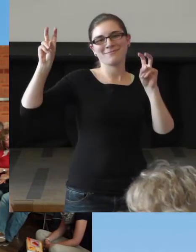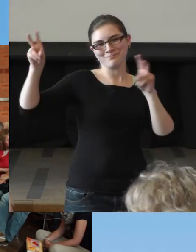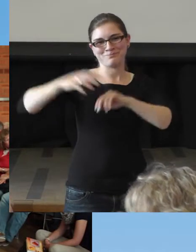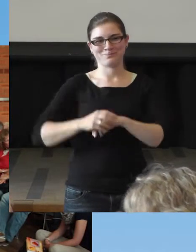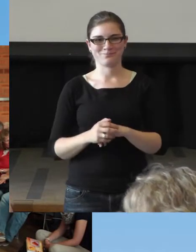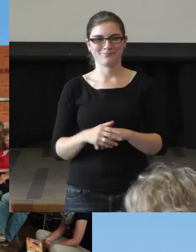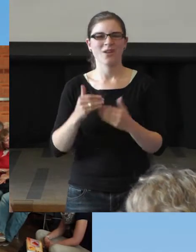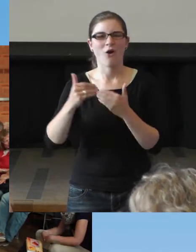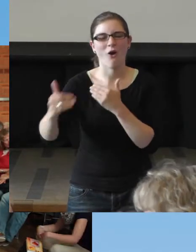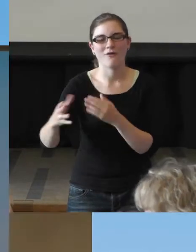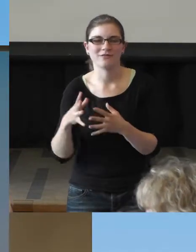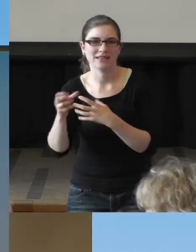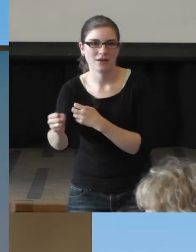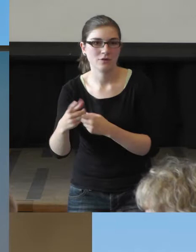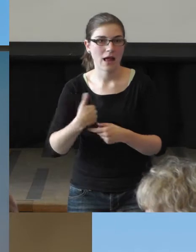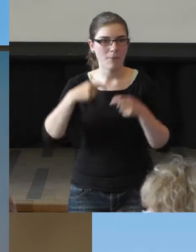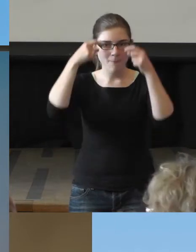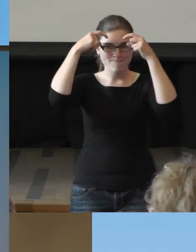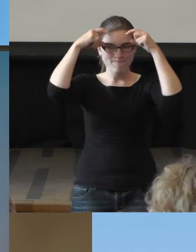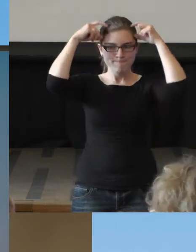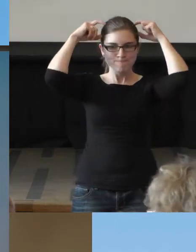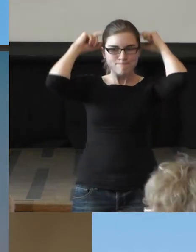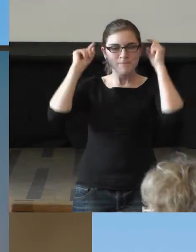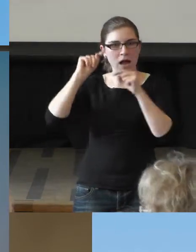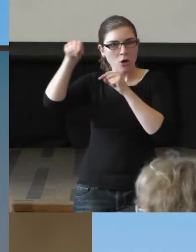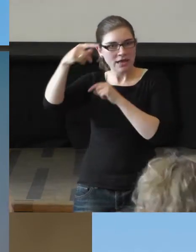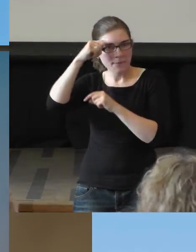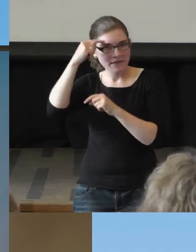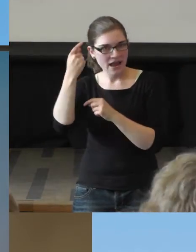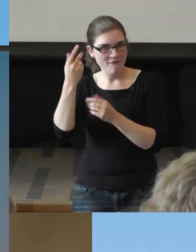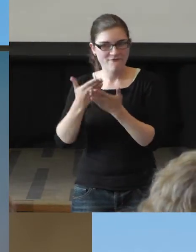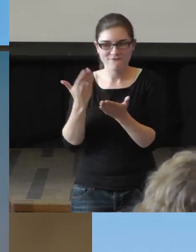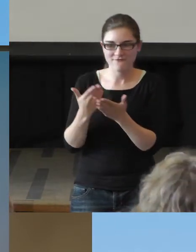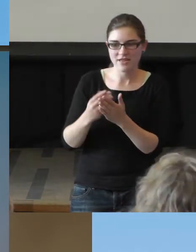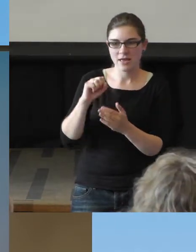Krankheiten der peripheren Nerven wie Polyneuropathien, also unser heutiges Thema,